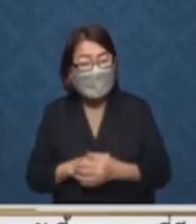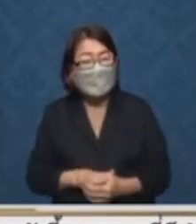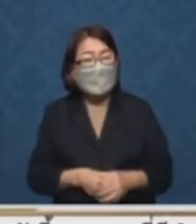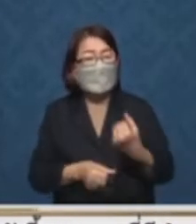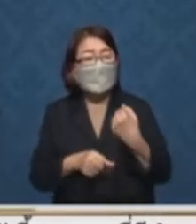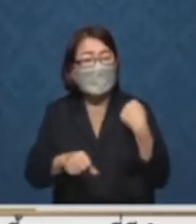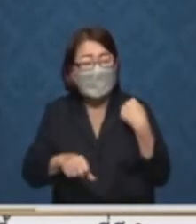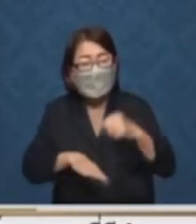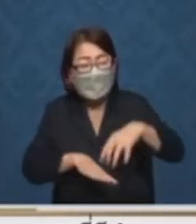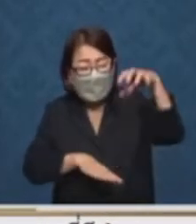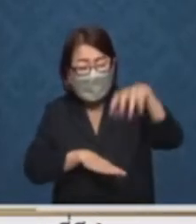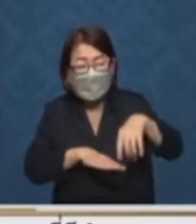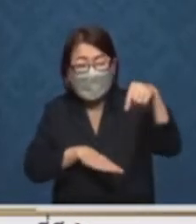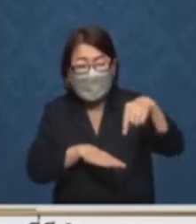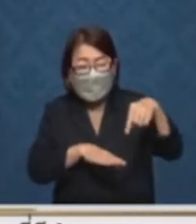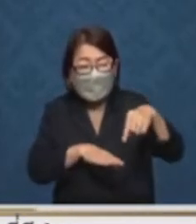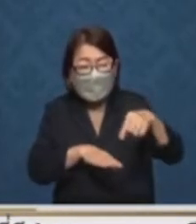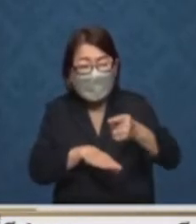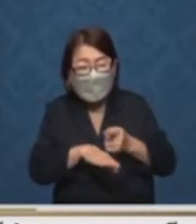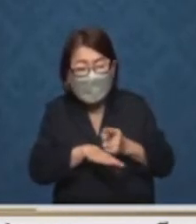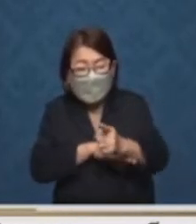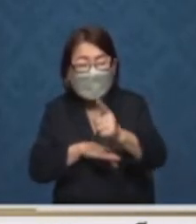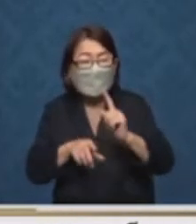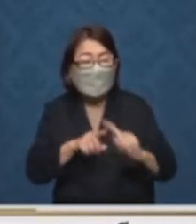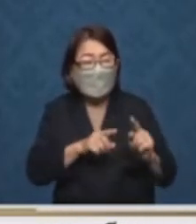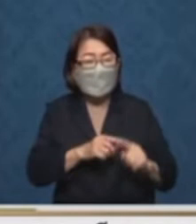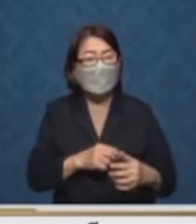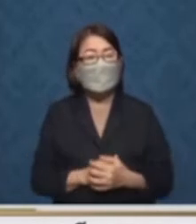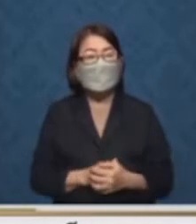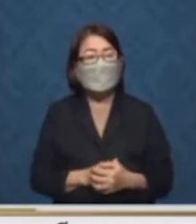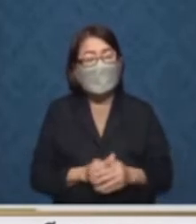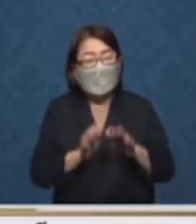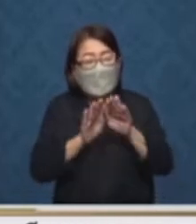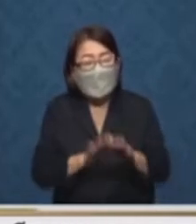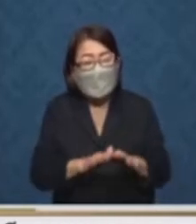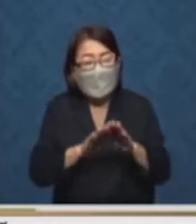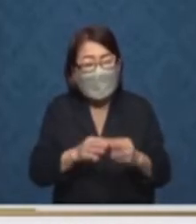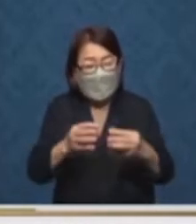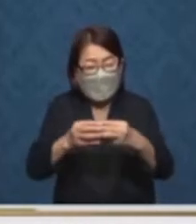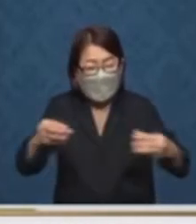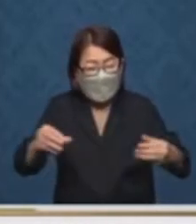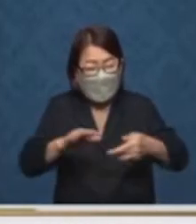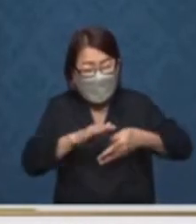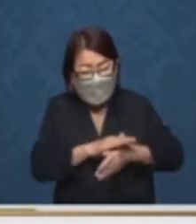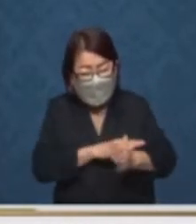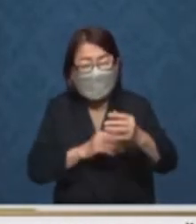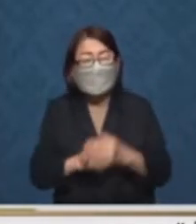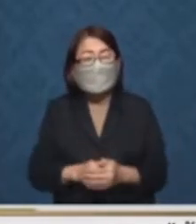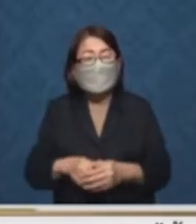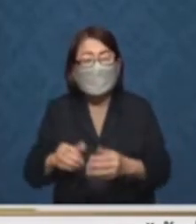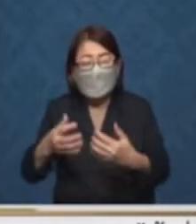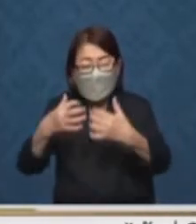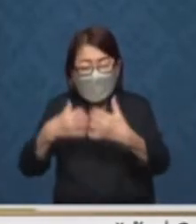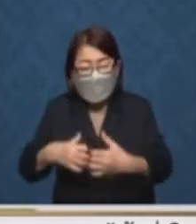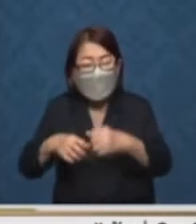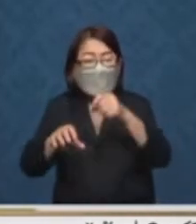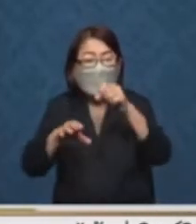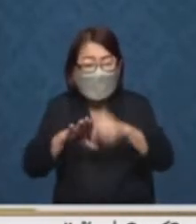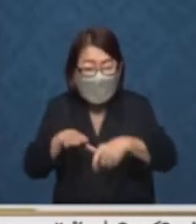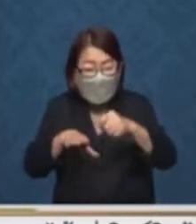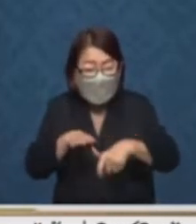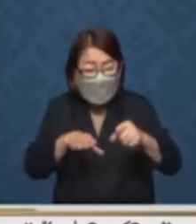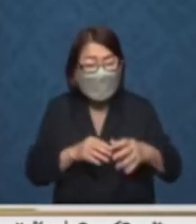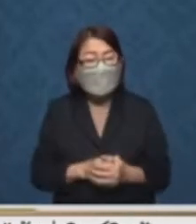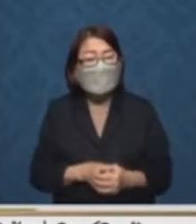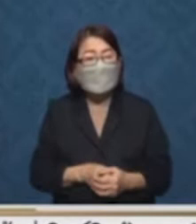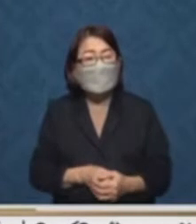ารคลังอาวุธปล่อยนำวิถีนะครับคลังเก็บตอร์ปิโดโรงซ่อมเรือดำน้ำแล้วก็ยังมีเรือยก